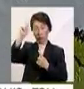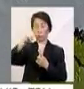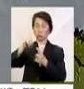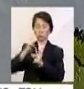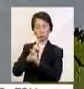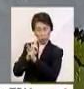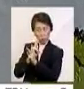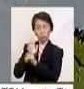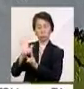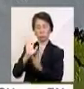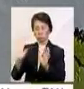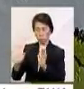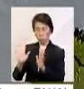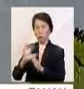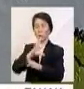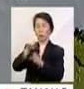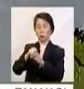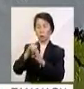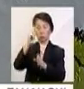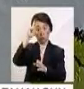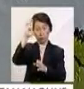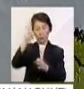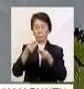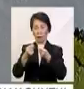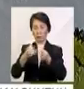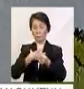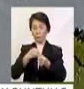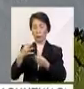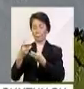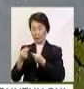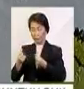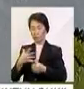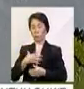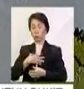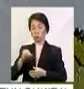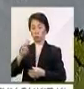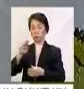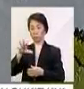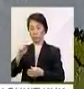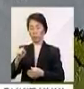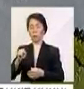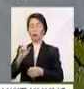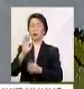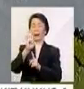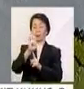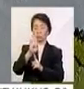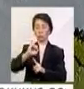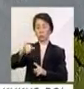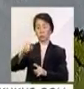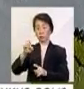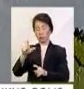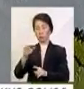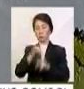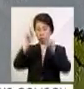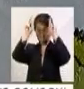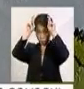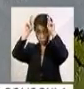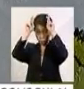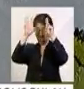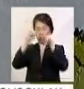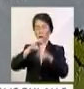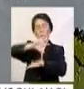Terengganu yang meliputi jajahan Kota Baru, Pasir Mas, Pasir Putih, Bacok, Jeli, Tanah Merah, Macang dan juga Kuala Kerai serta